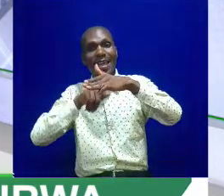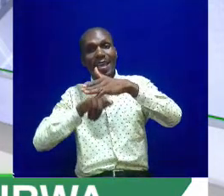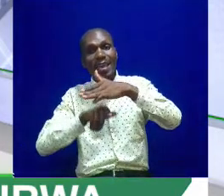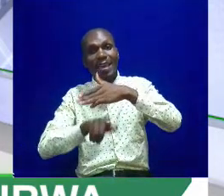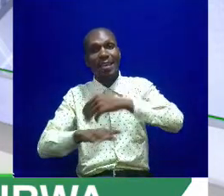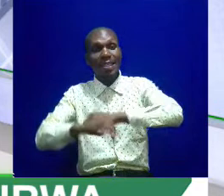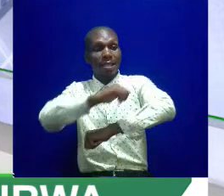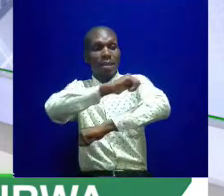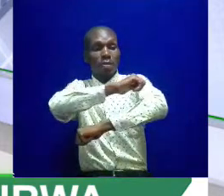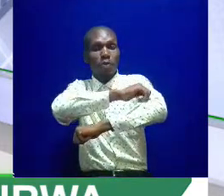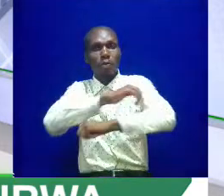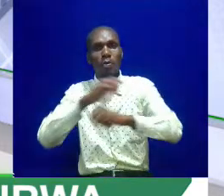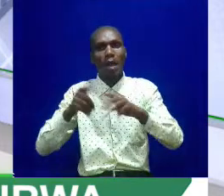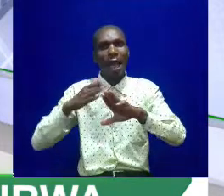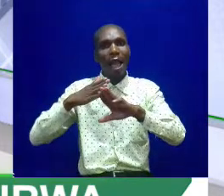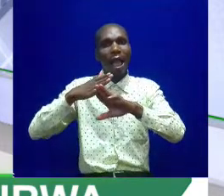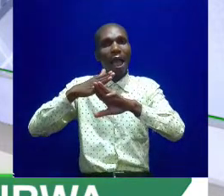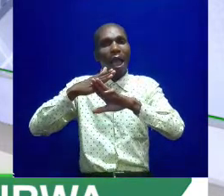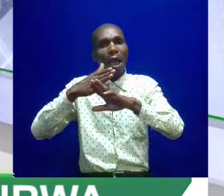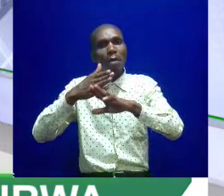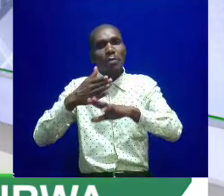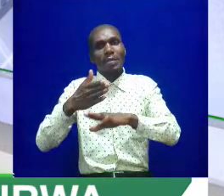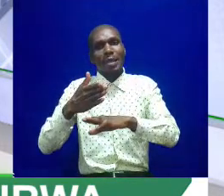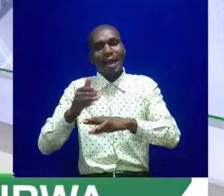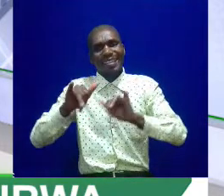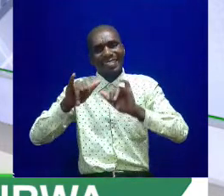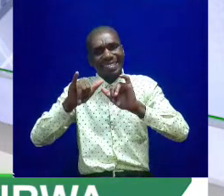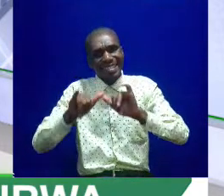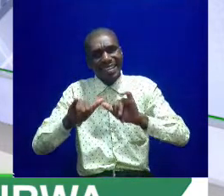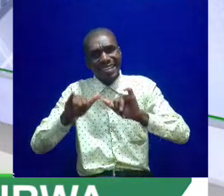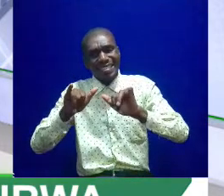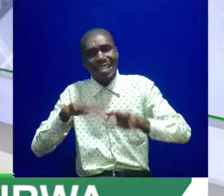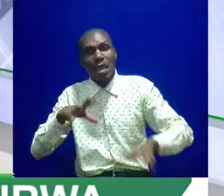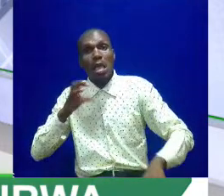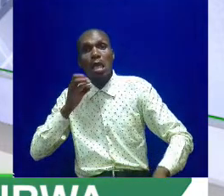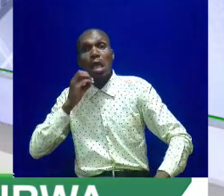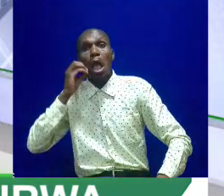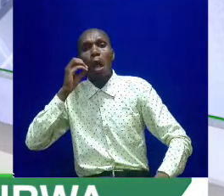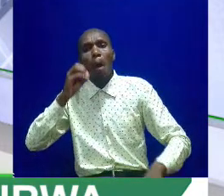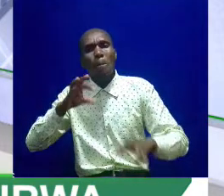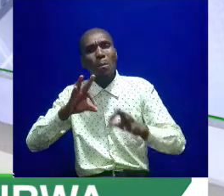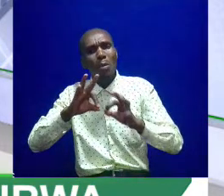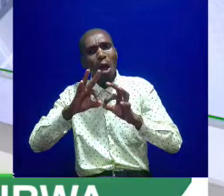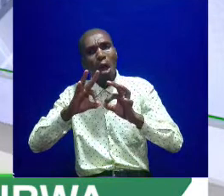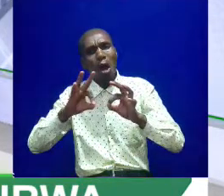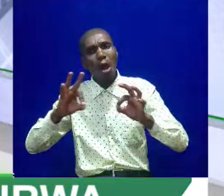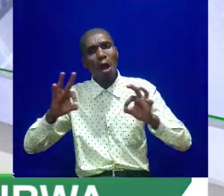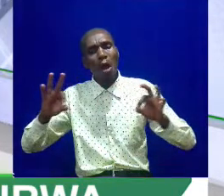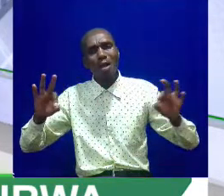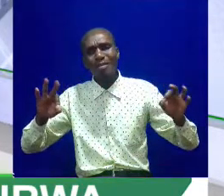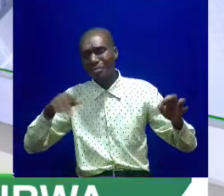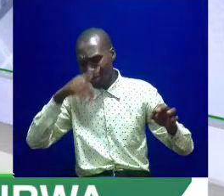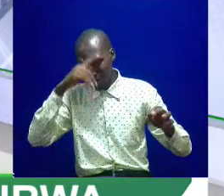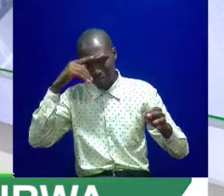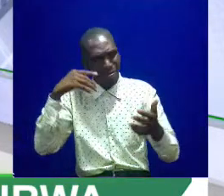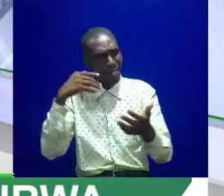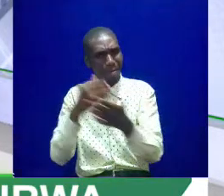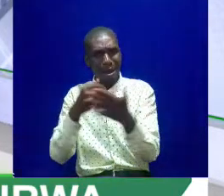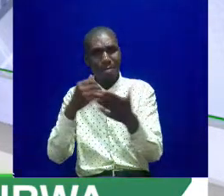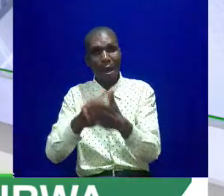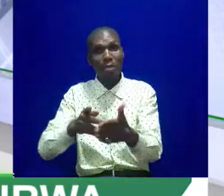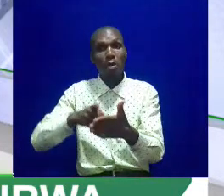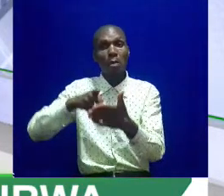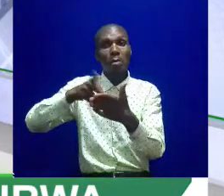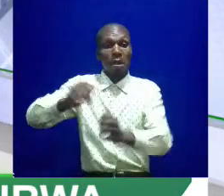Teresa Gekano na ye magega yere kobera isko asege kege tambe atabugati gusea sokule miru achivesa chio kwegendere ya